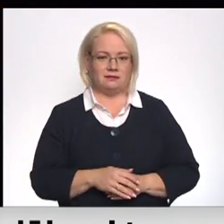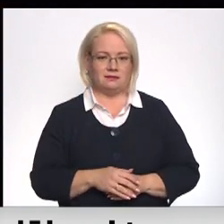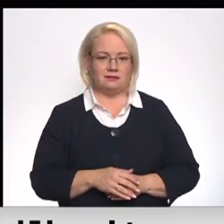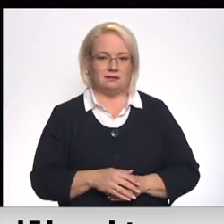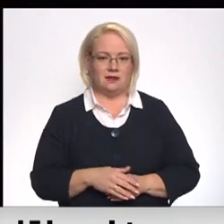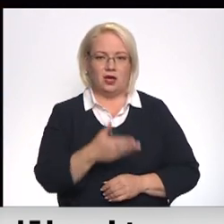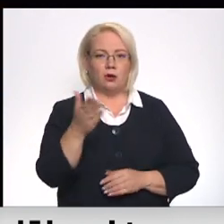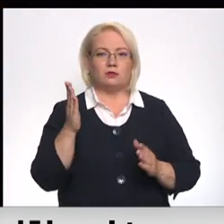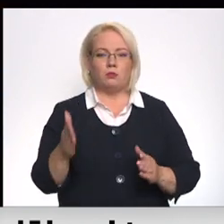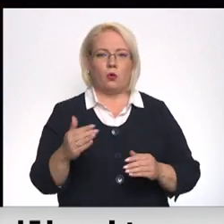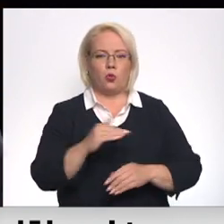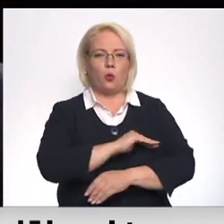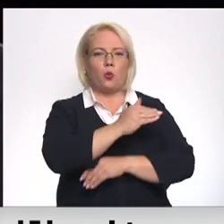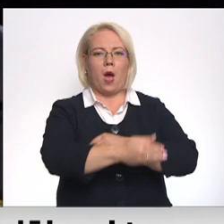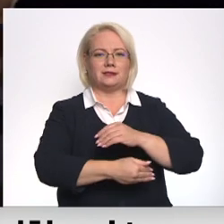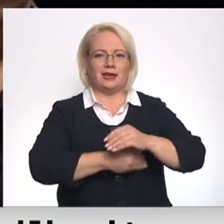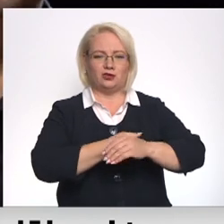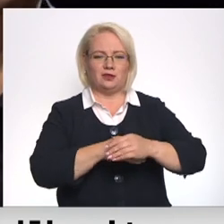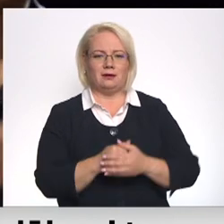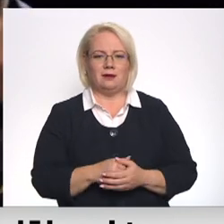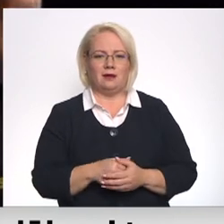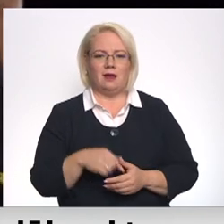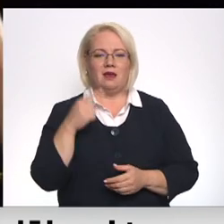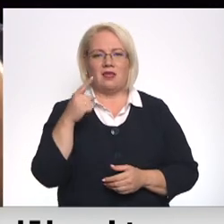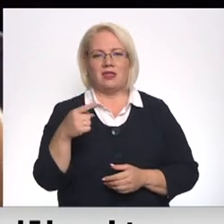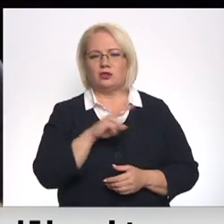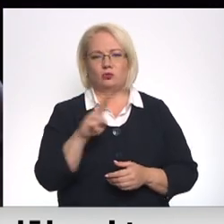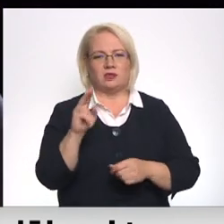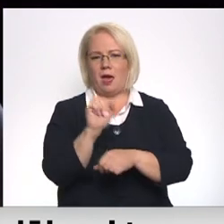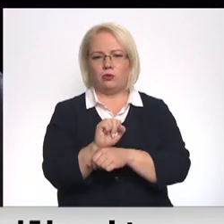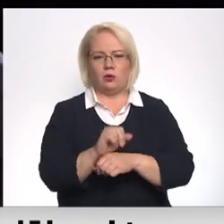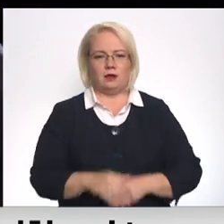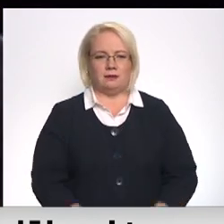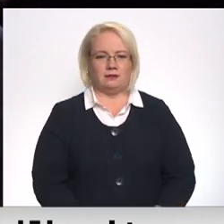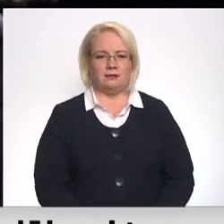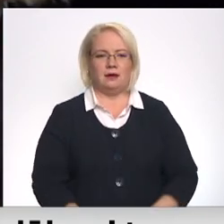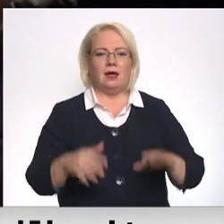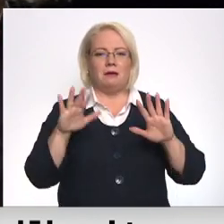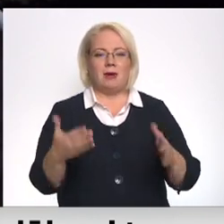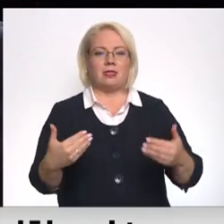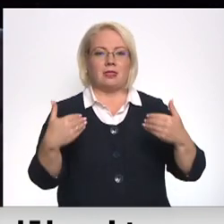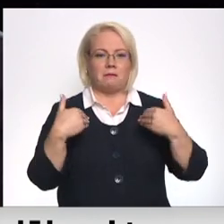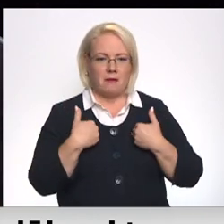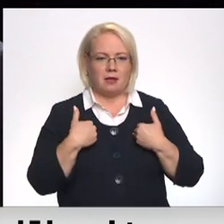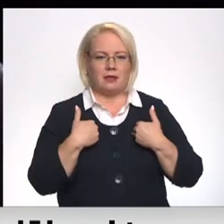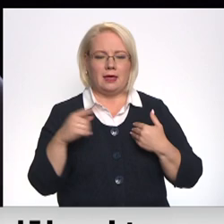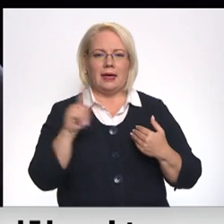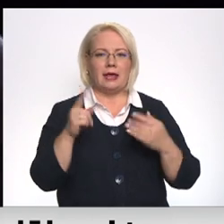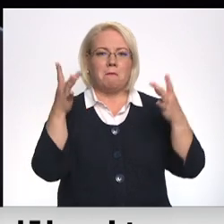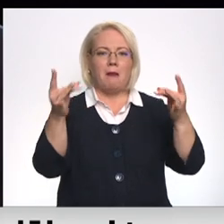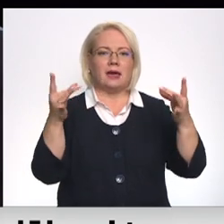Jūs būtu groziņš. Nu, tāds jūs neturās. Bet man ir